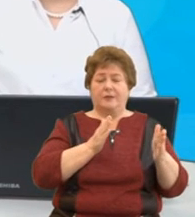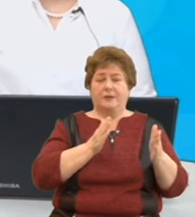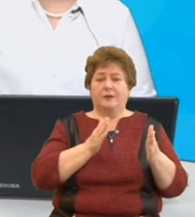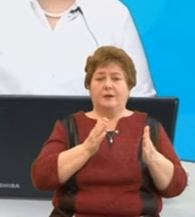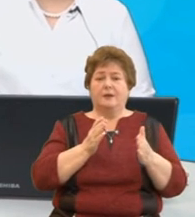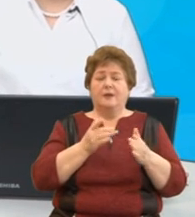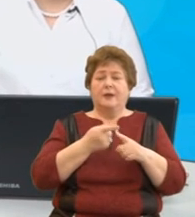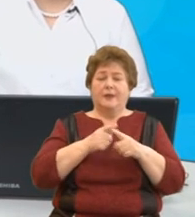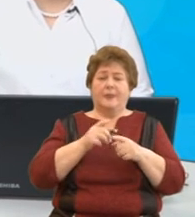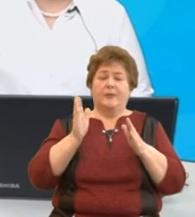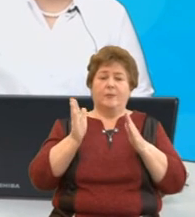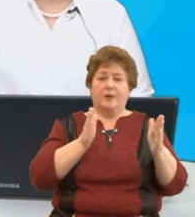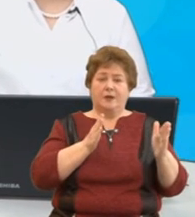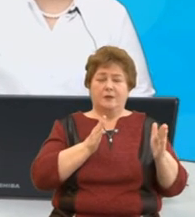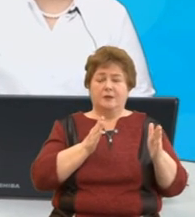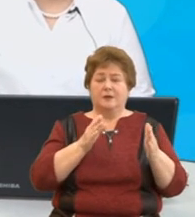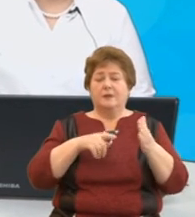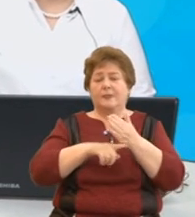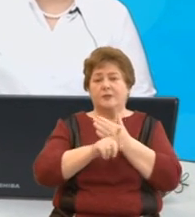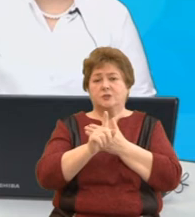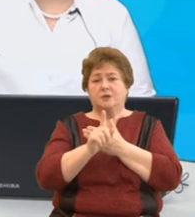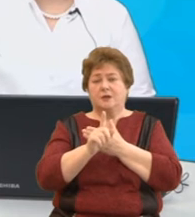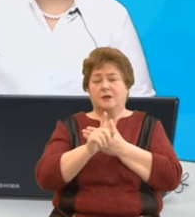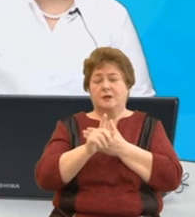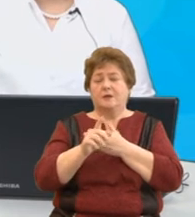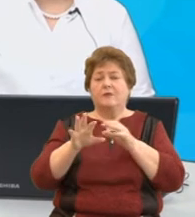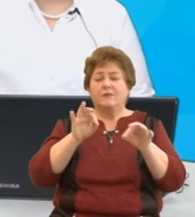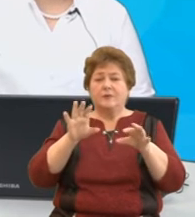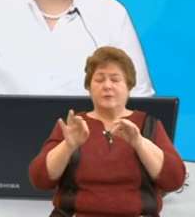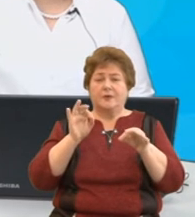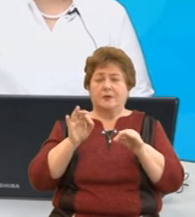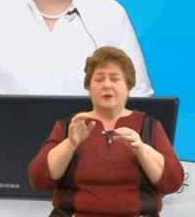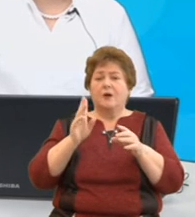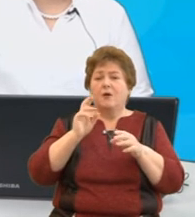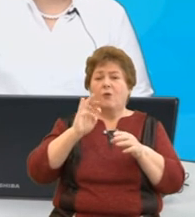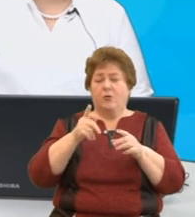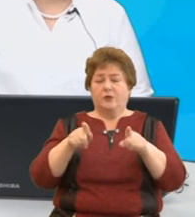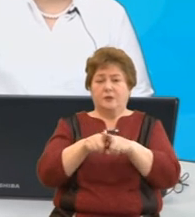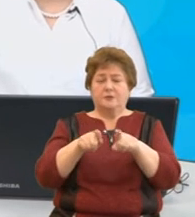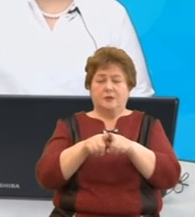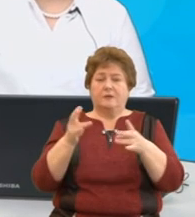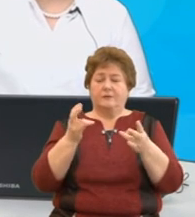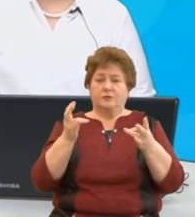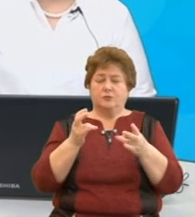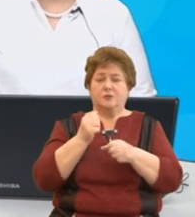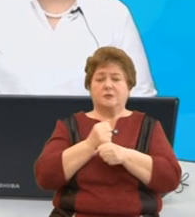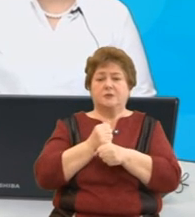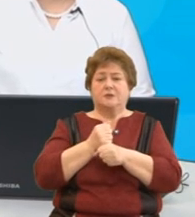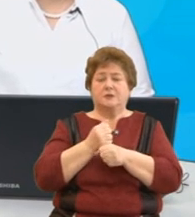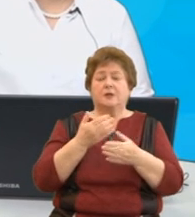этот порядок мы начинаем с подбор однокоренных слов например